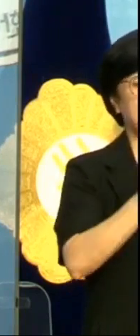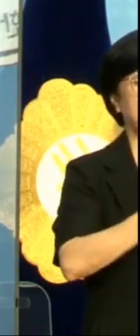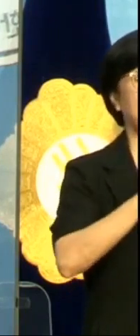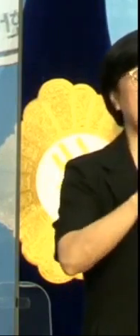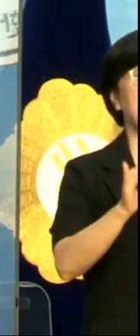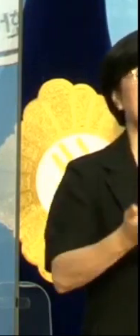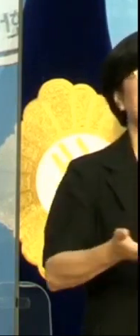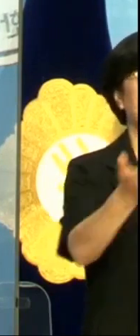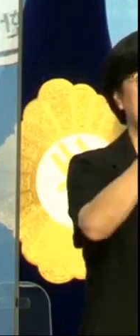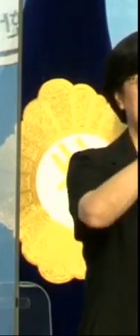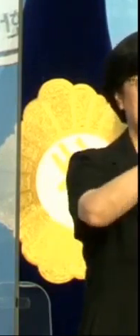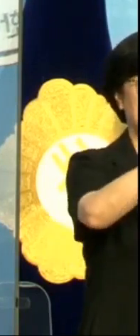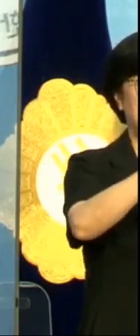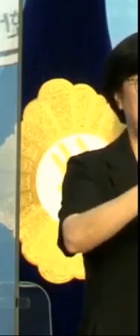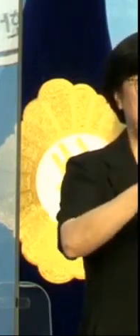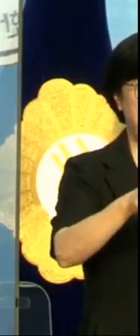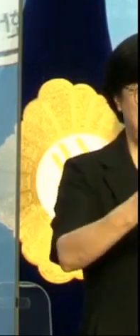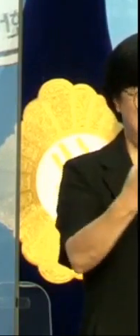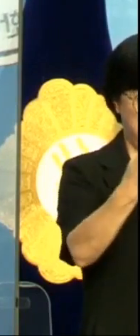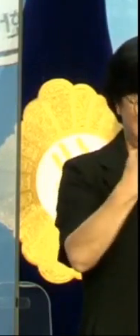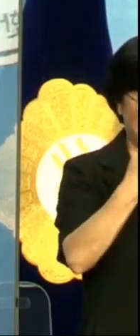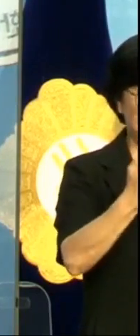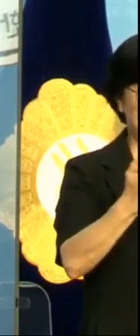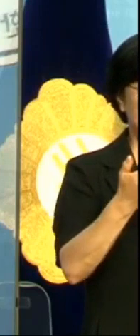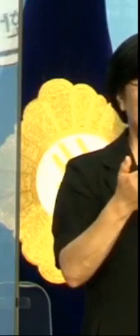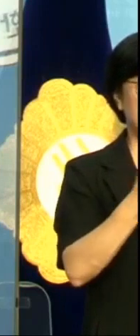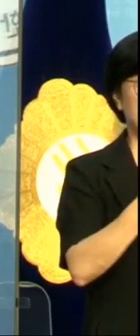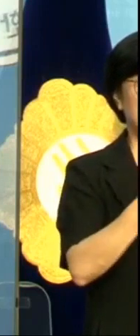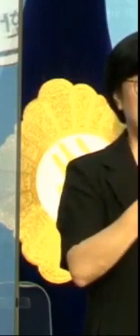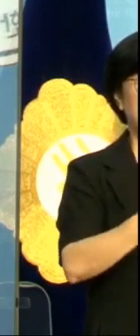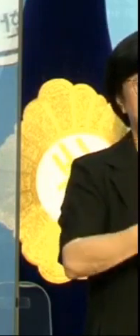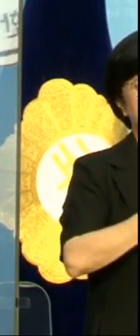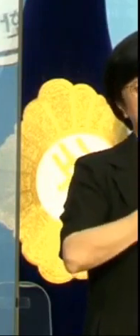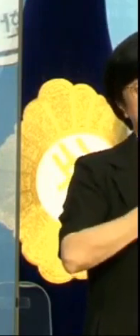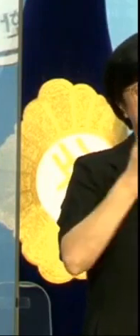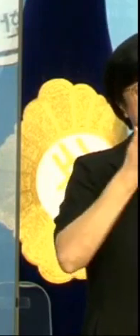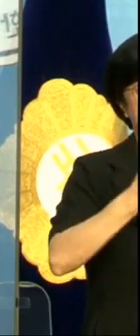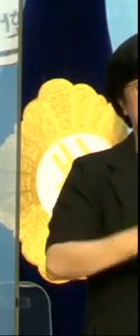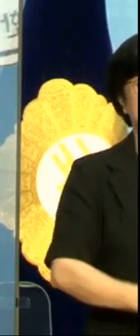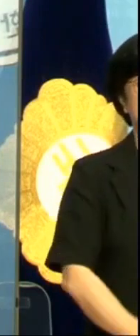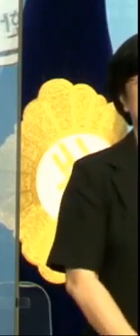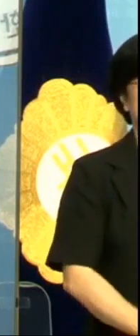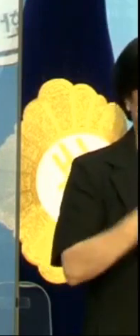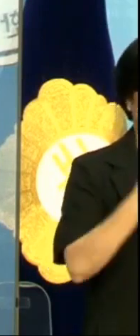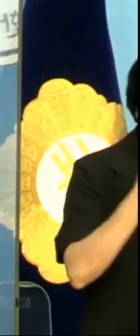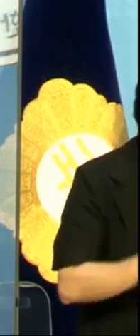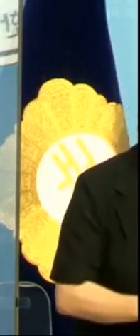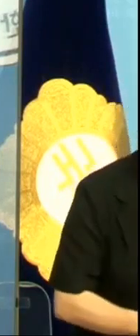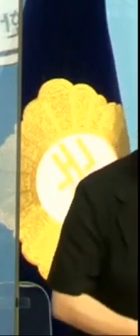여러분께서 꼭 떡이 지켜봐주시고 어 성원해 주시기를 부탁드립니다 감사합니다